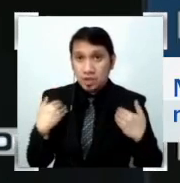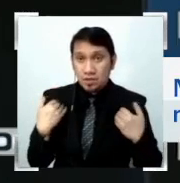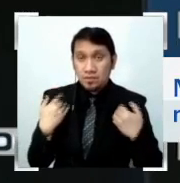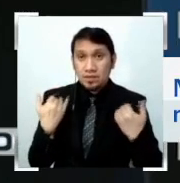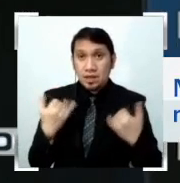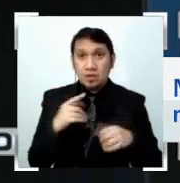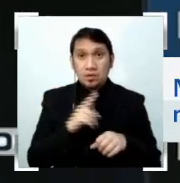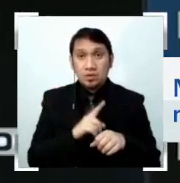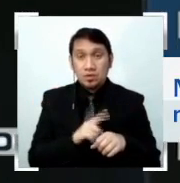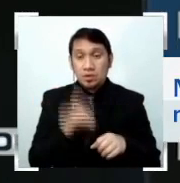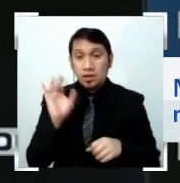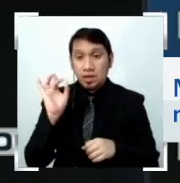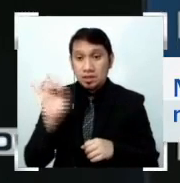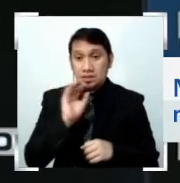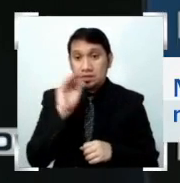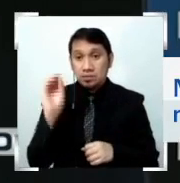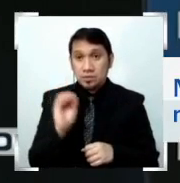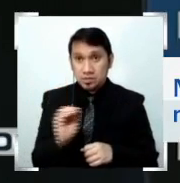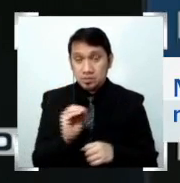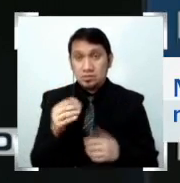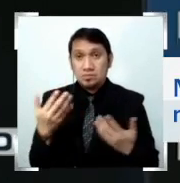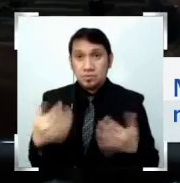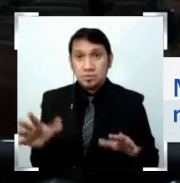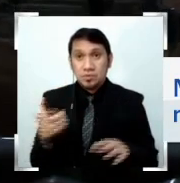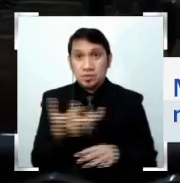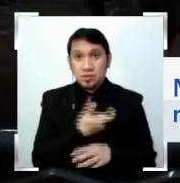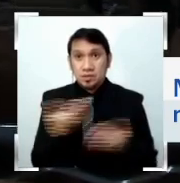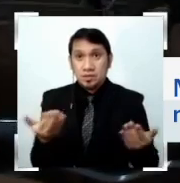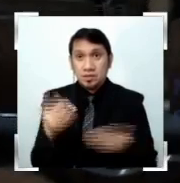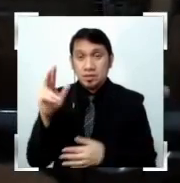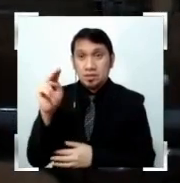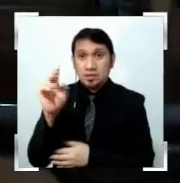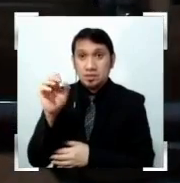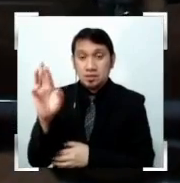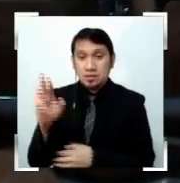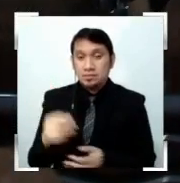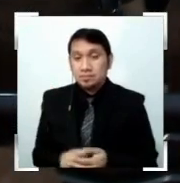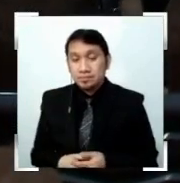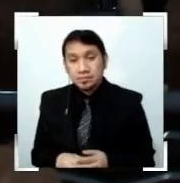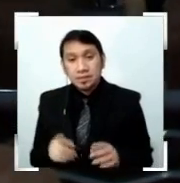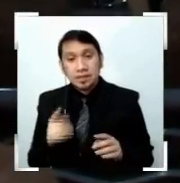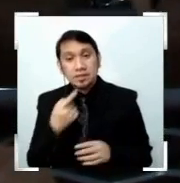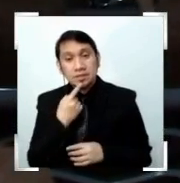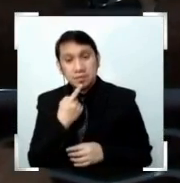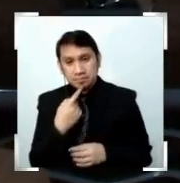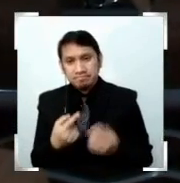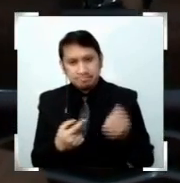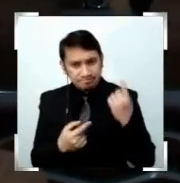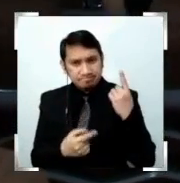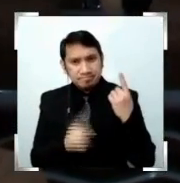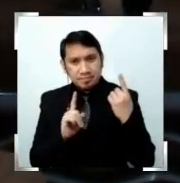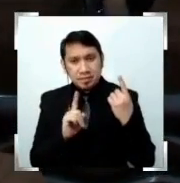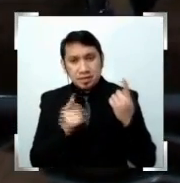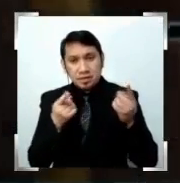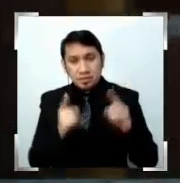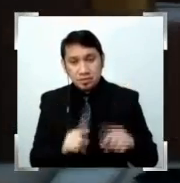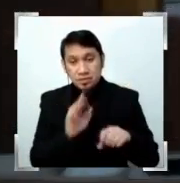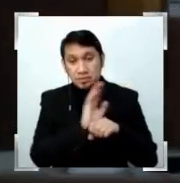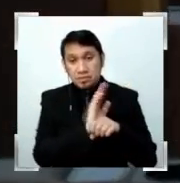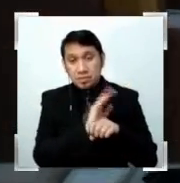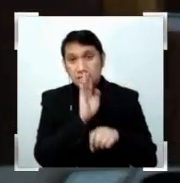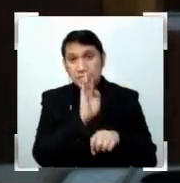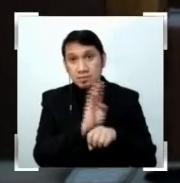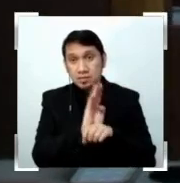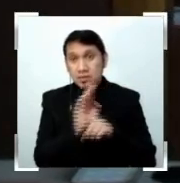halos 80% na rin ang bakunado dito sa Metro Manila. Sabi naman ni Lechon ay intindihan nila ang sitwasyon ng cinema industry. Pero gusto